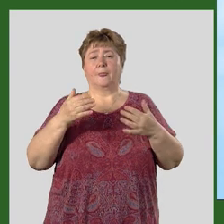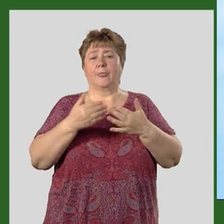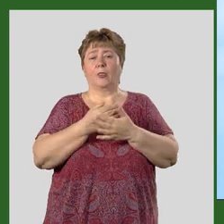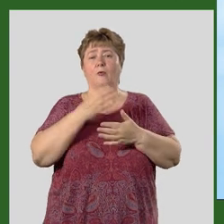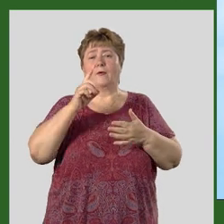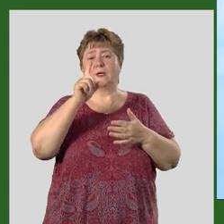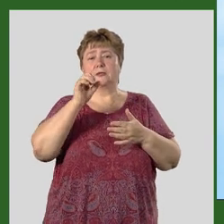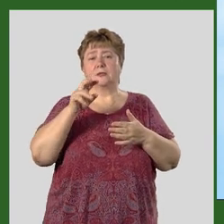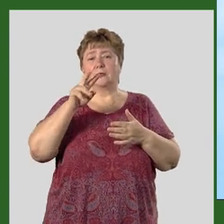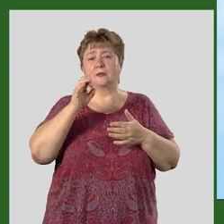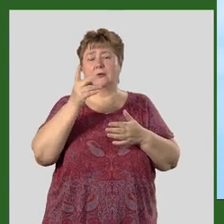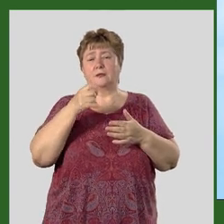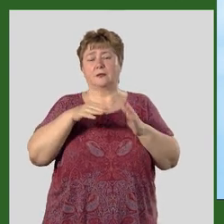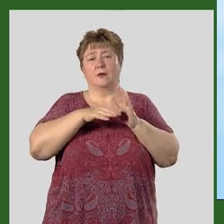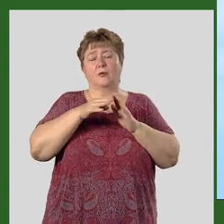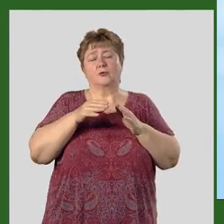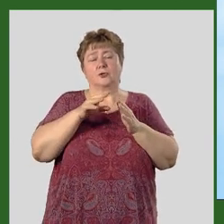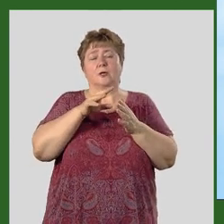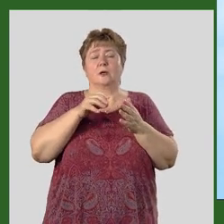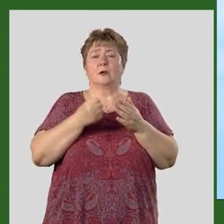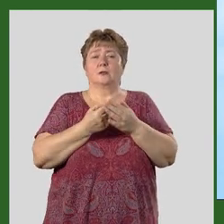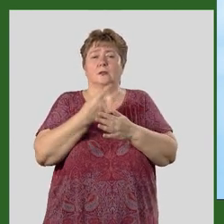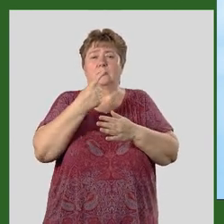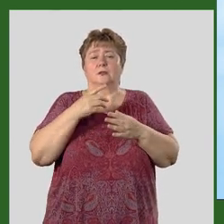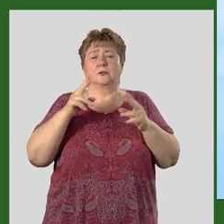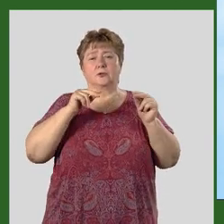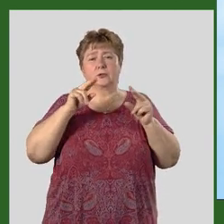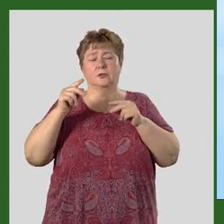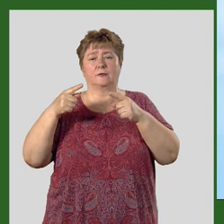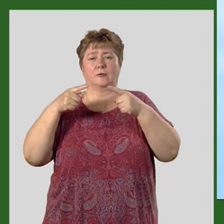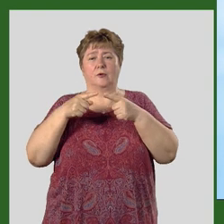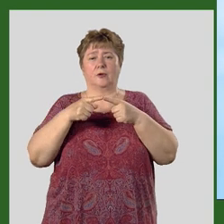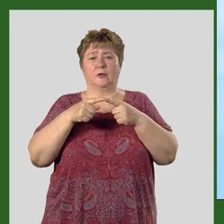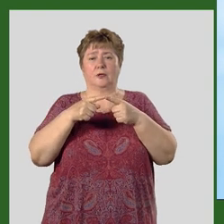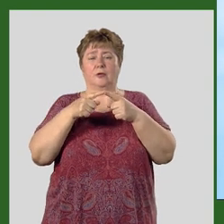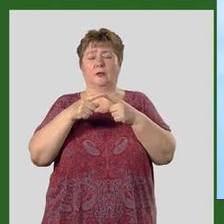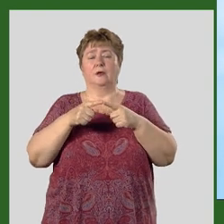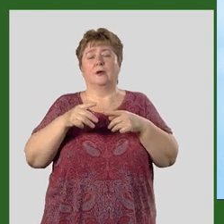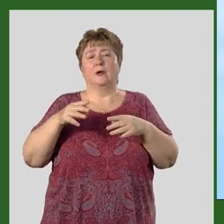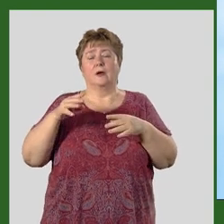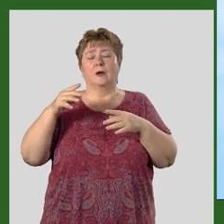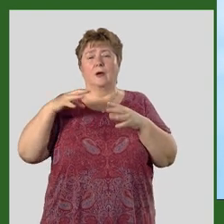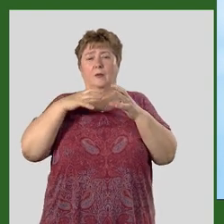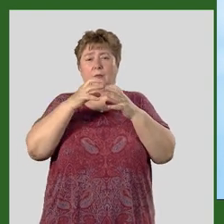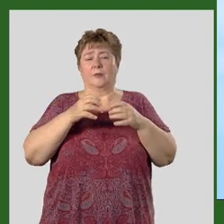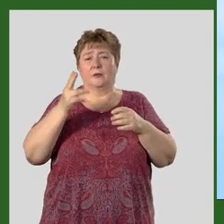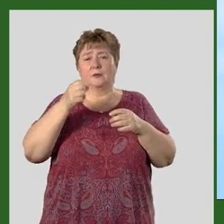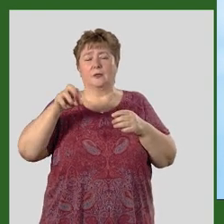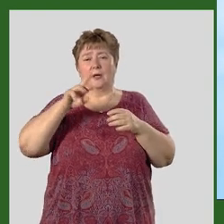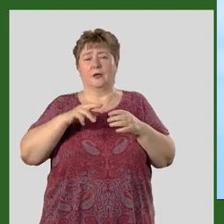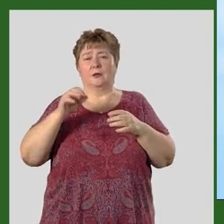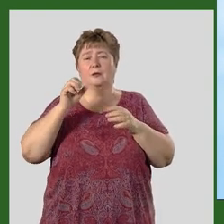Новая Зеландия – лучшее образование и счастливые уголки мира. Дания и